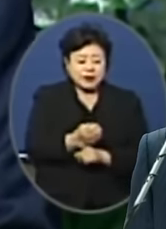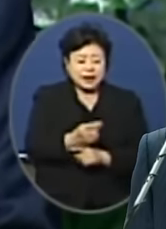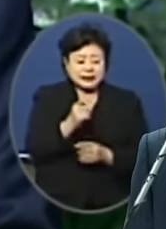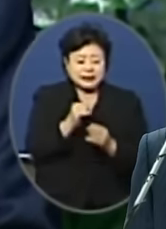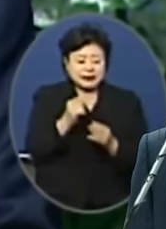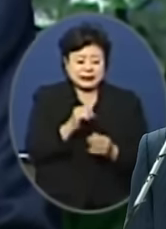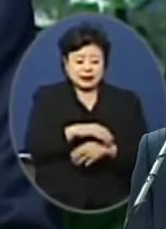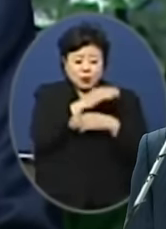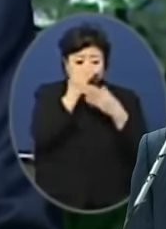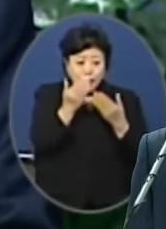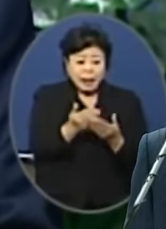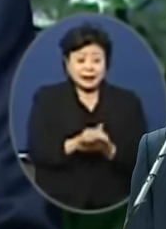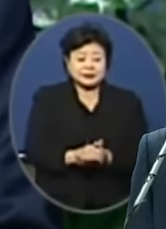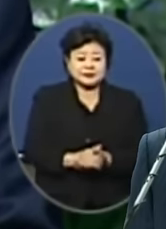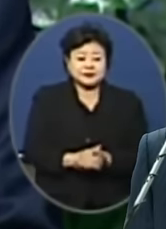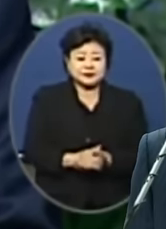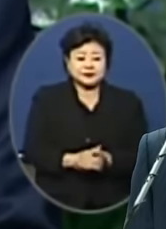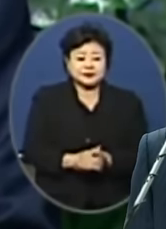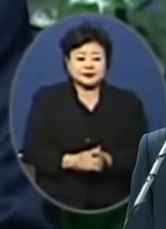한 사람이